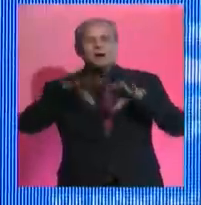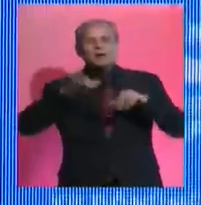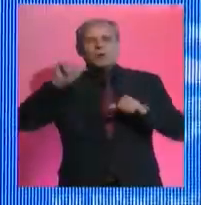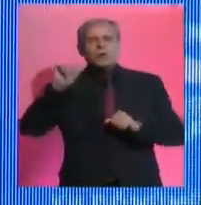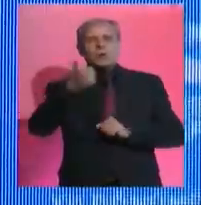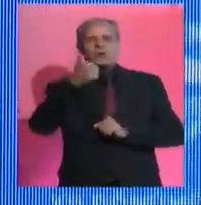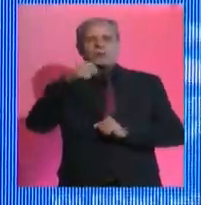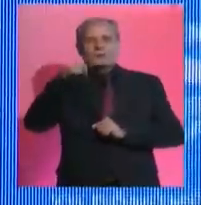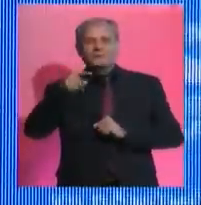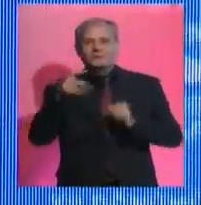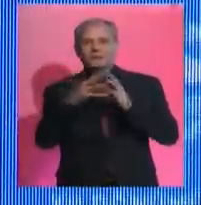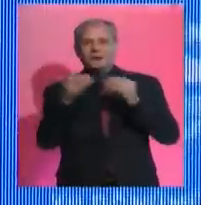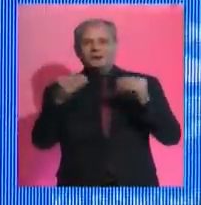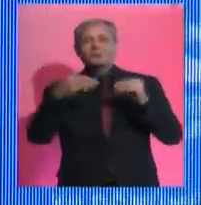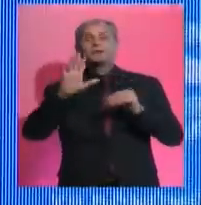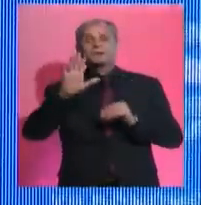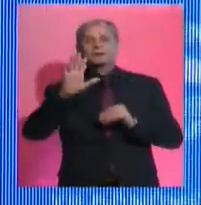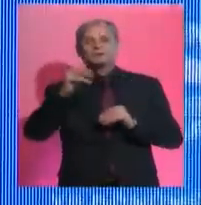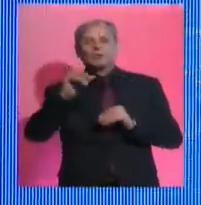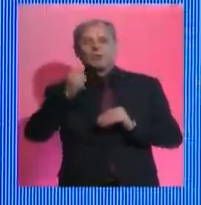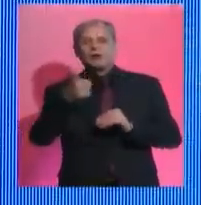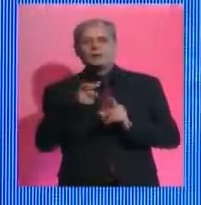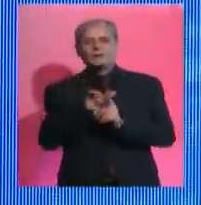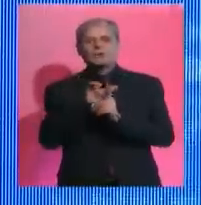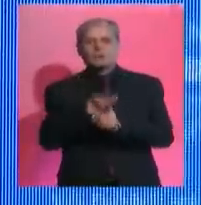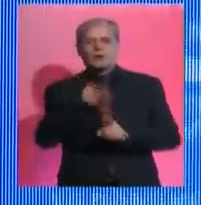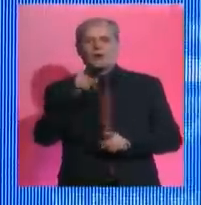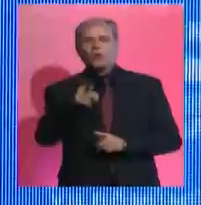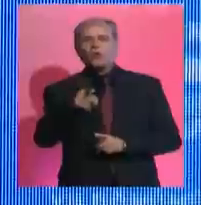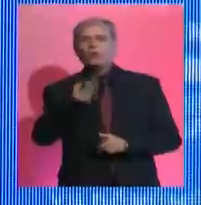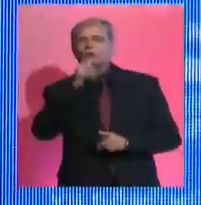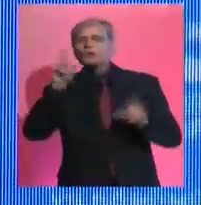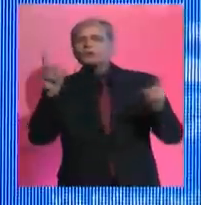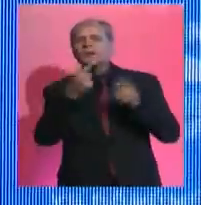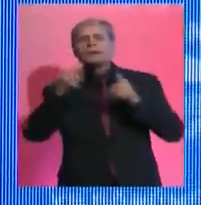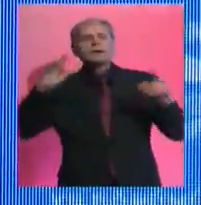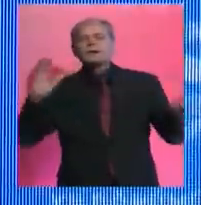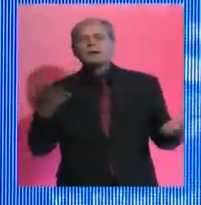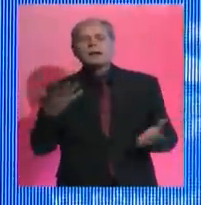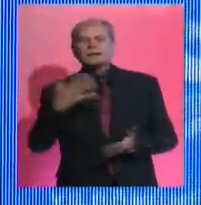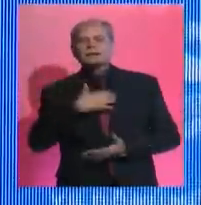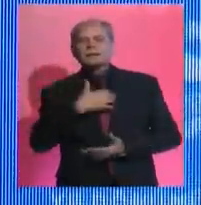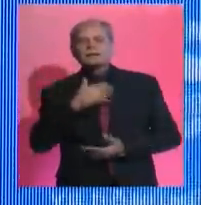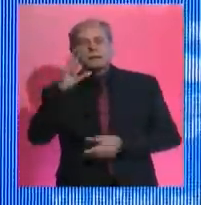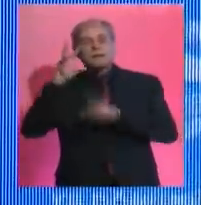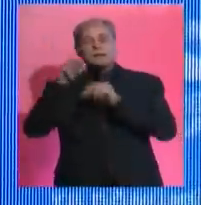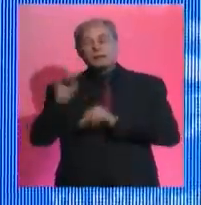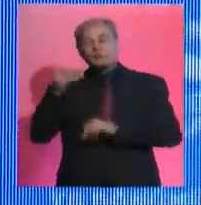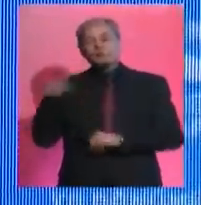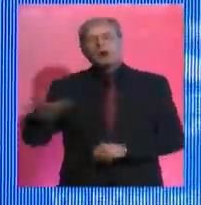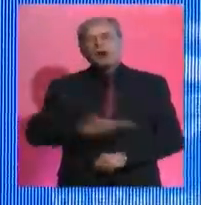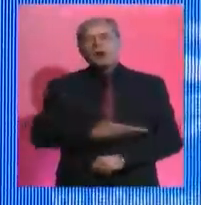cümle kurmak sızın kayıtsız şartsız savunmaktır o Ezgi yatağa tek bir çocuğun dahi